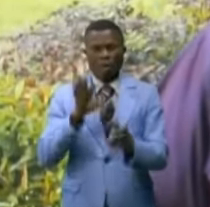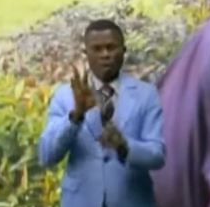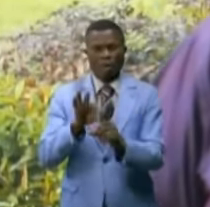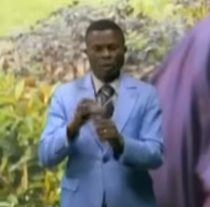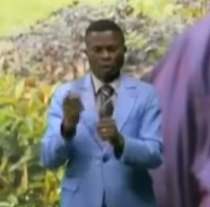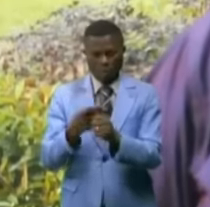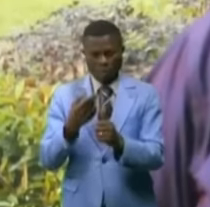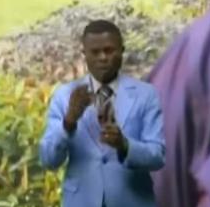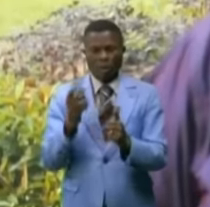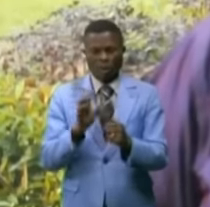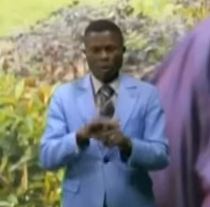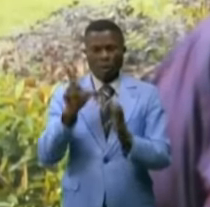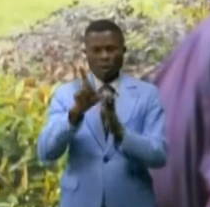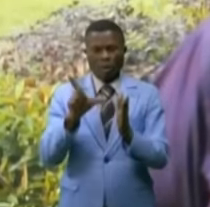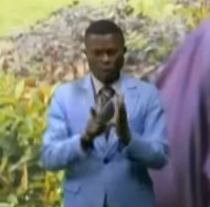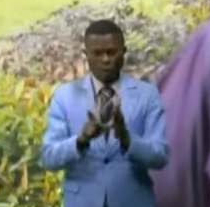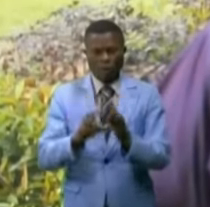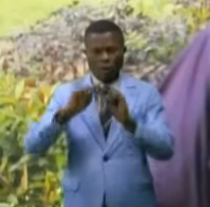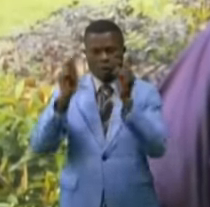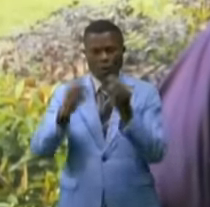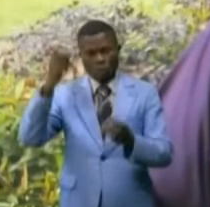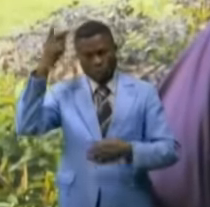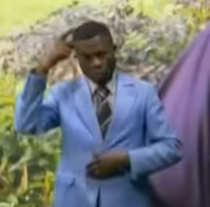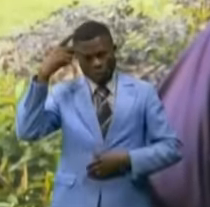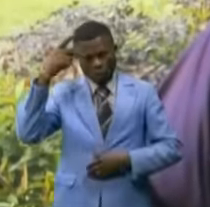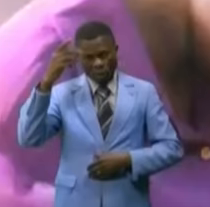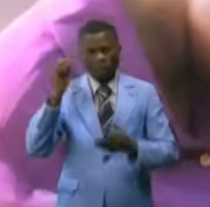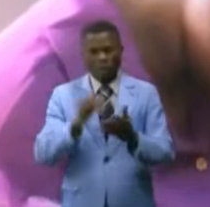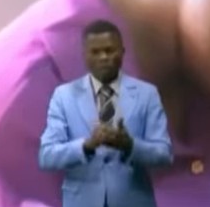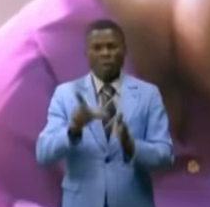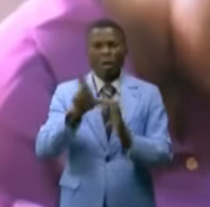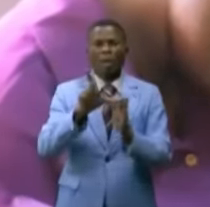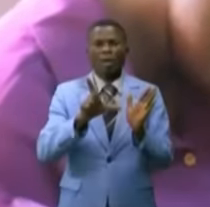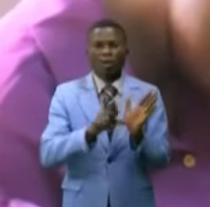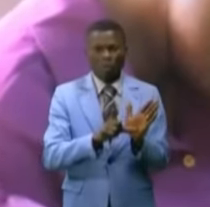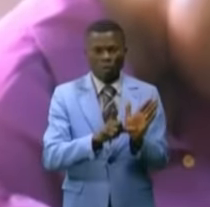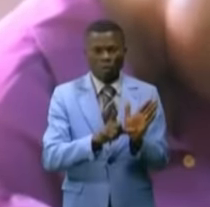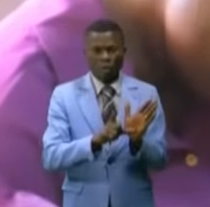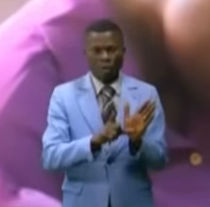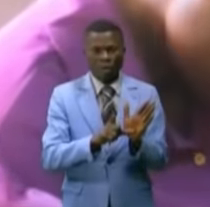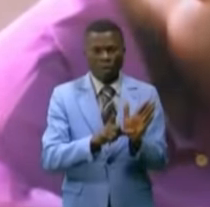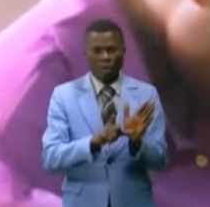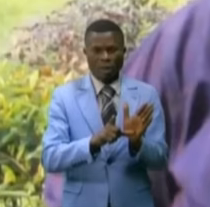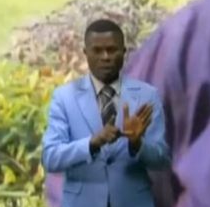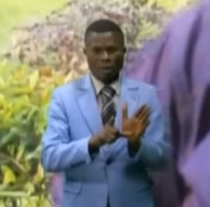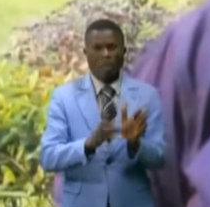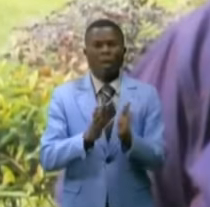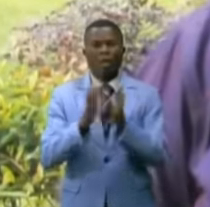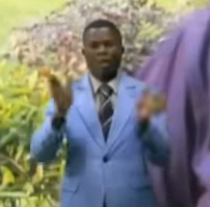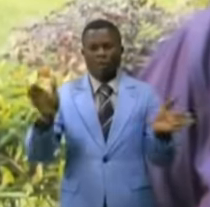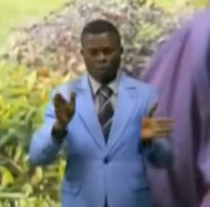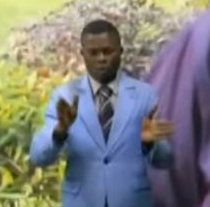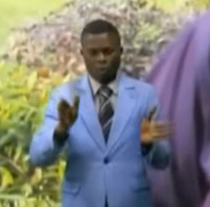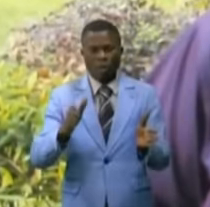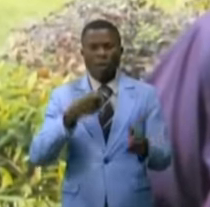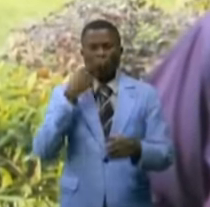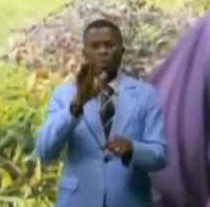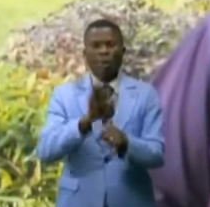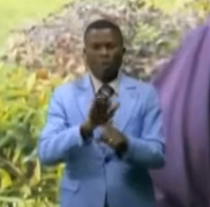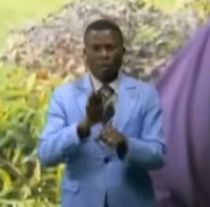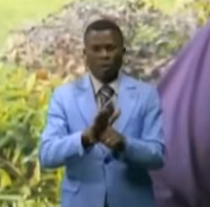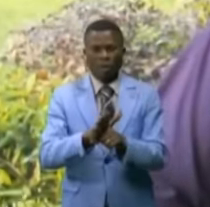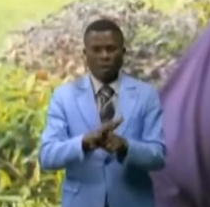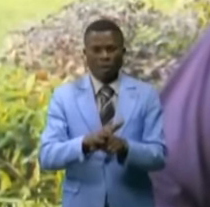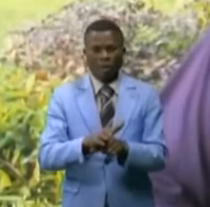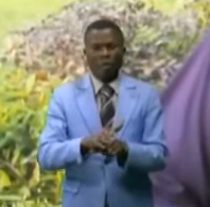d'abord, de la loi sur le parti politique, de la loi en général. On a beaucoup insisté sur la